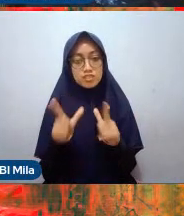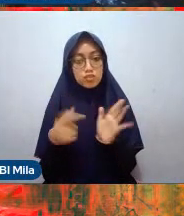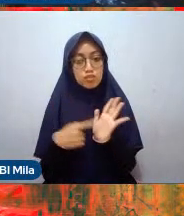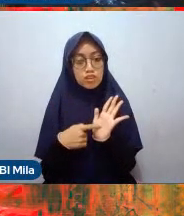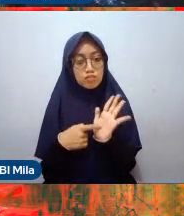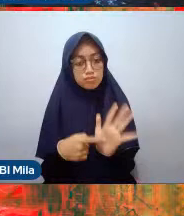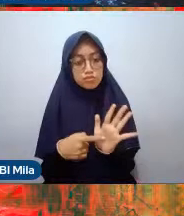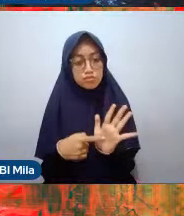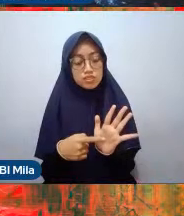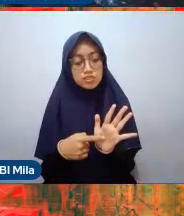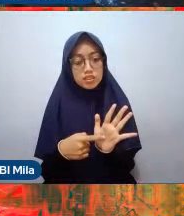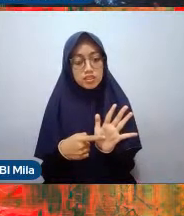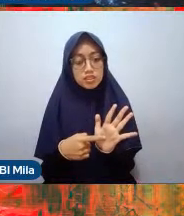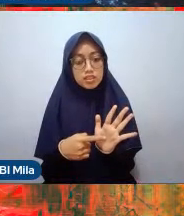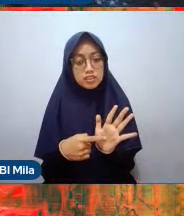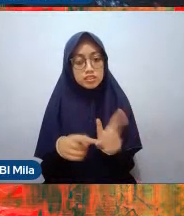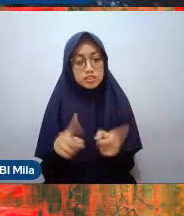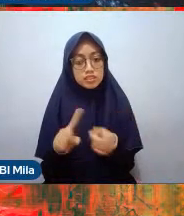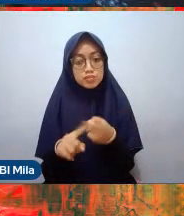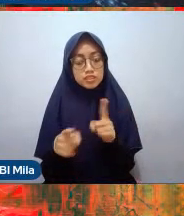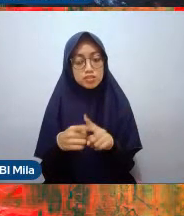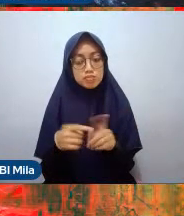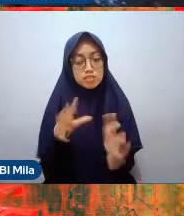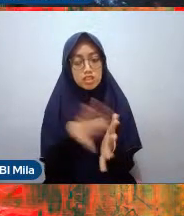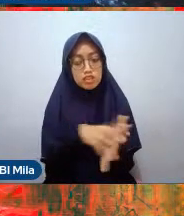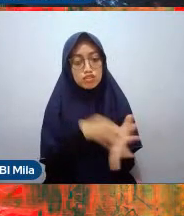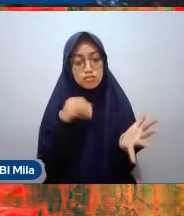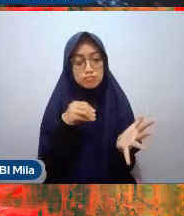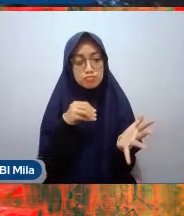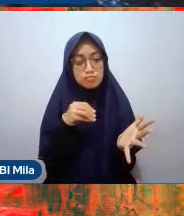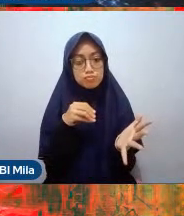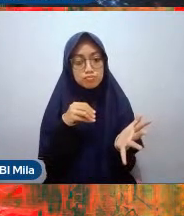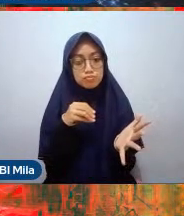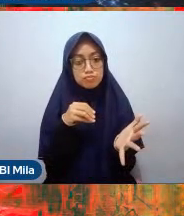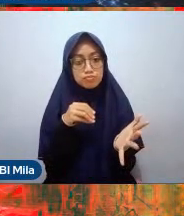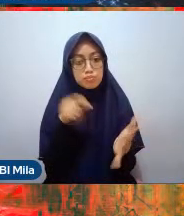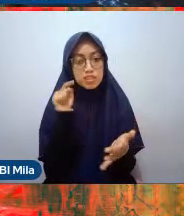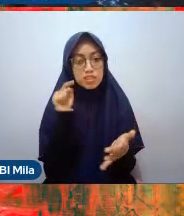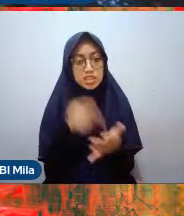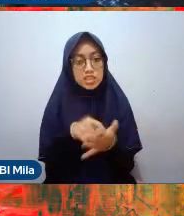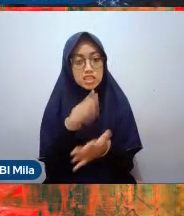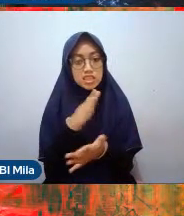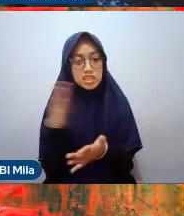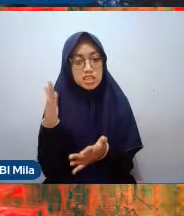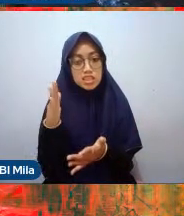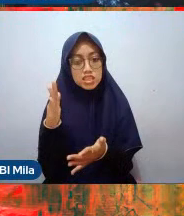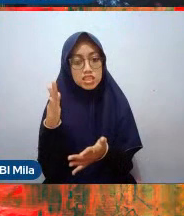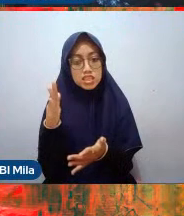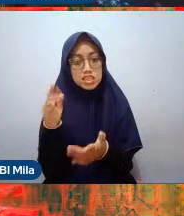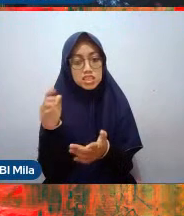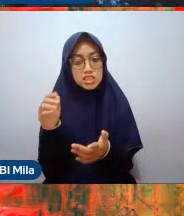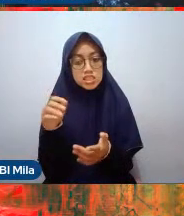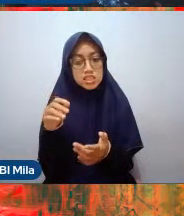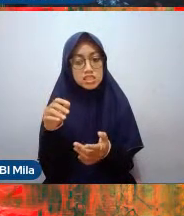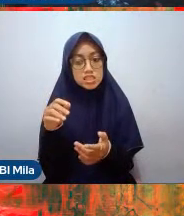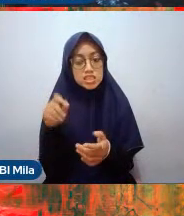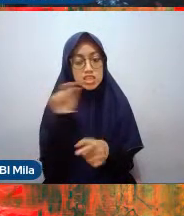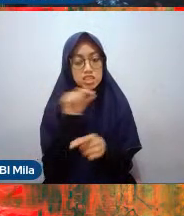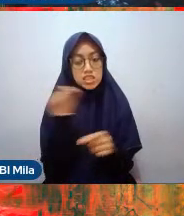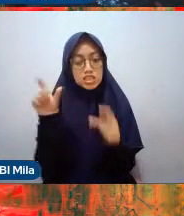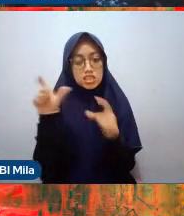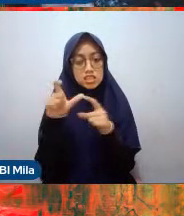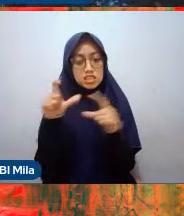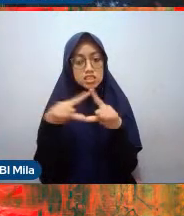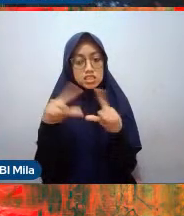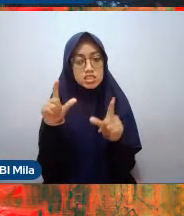sahabat, cara mengunduhnya, klik kanan, lalu save image as. Jangan lupa ya, ketika